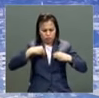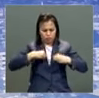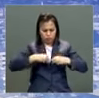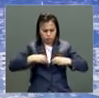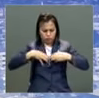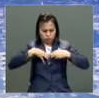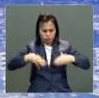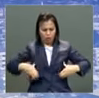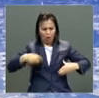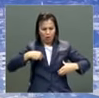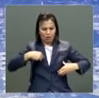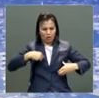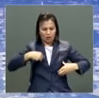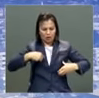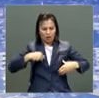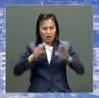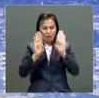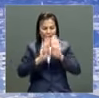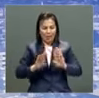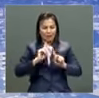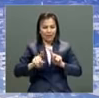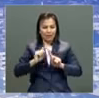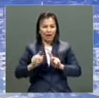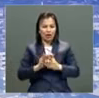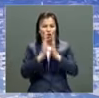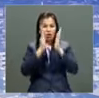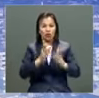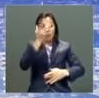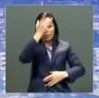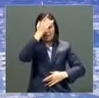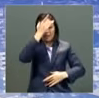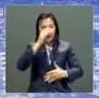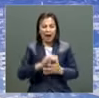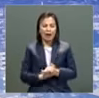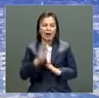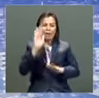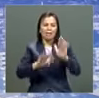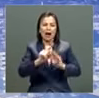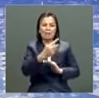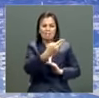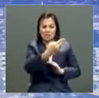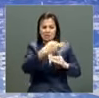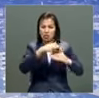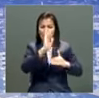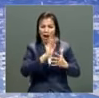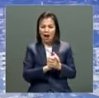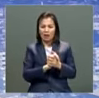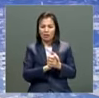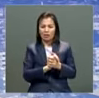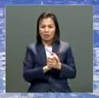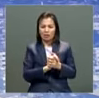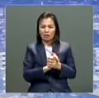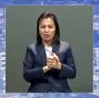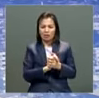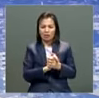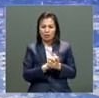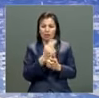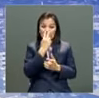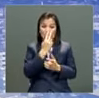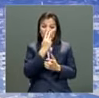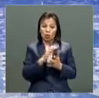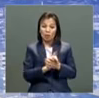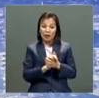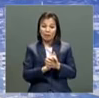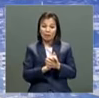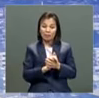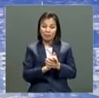วทำให้เกิดพยาธิสภาพในปอดเนี่ยเขาก็เอาคนไข้ของเขาที่มีจำนวนเป็นหมื่นคนเนี่ยนะครับแล้วก็หลายๆคนเนี่ยแล้วก็เชื้อ